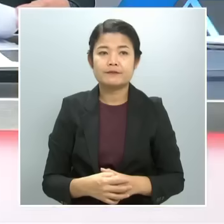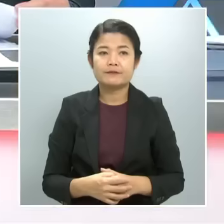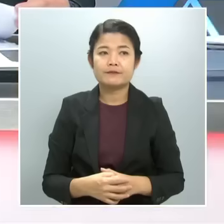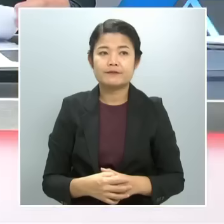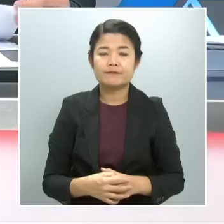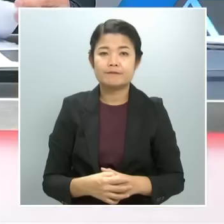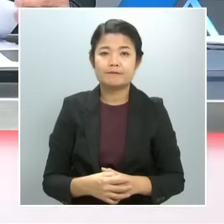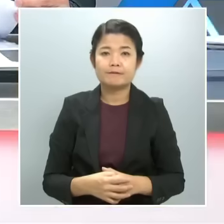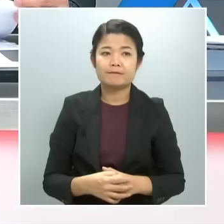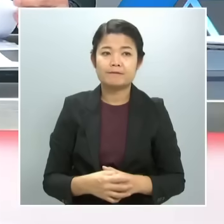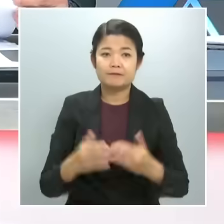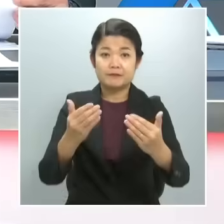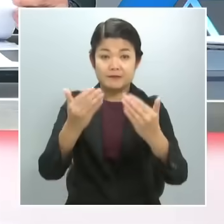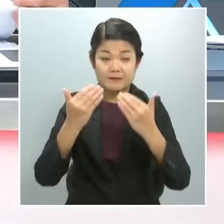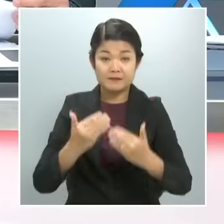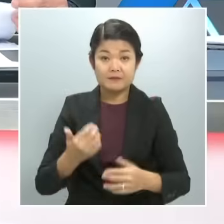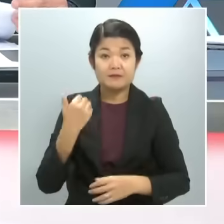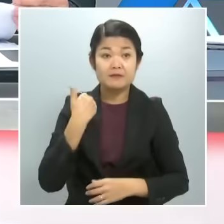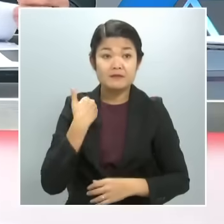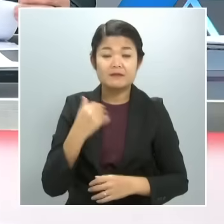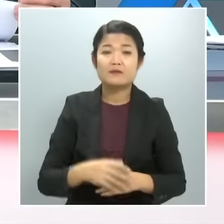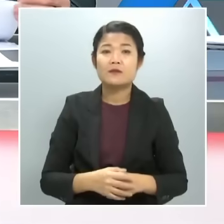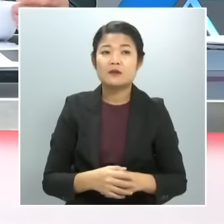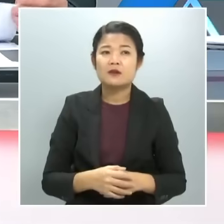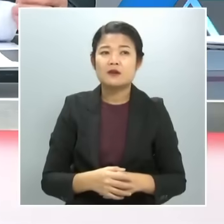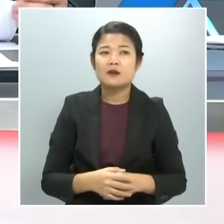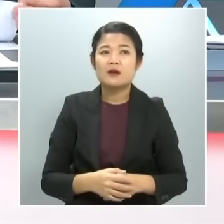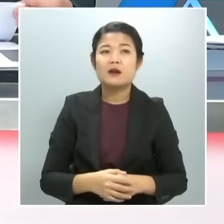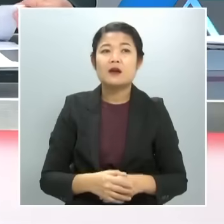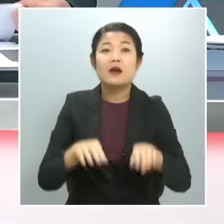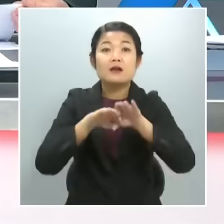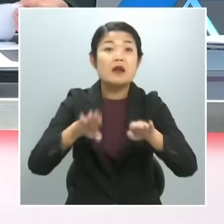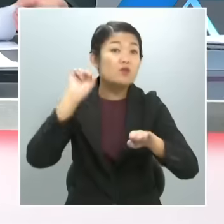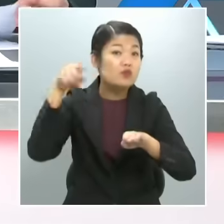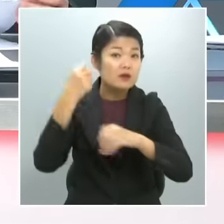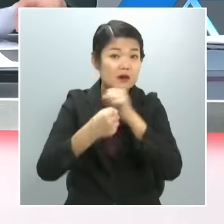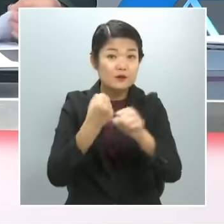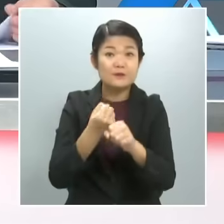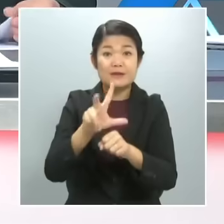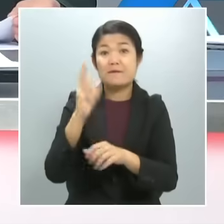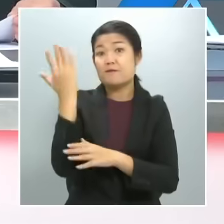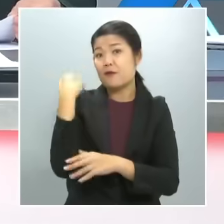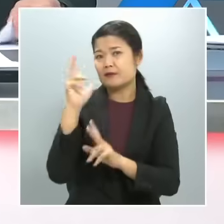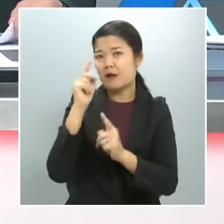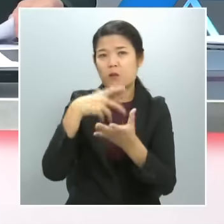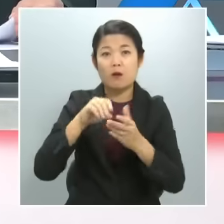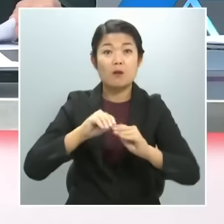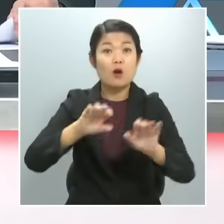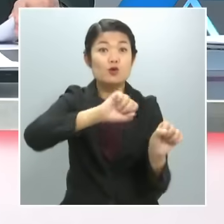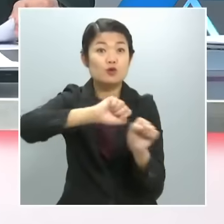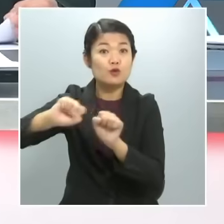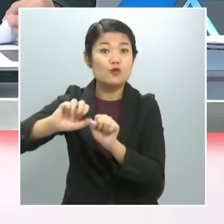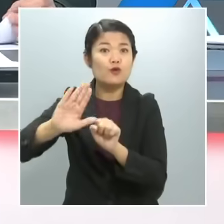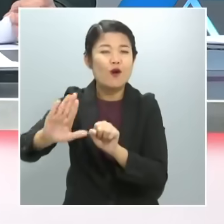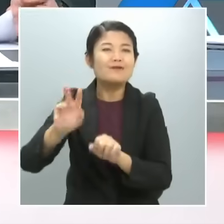ก็ยังมีอีก 1คดีคุณผู้ชมครับเรื่องราวของละเมิดทางเพศเด็กหญิง 13ปีเมื่อวานนี้ที่เราอ่านไปนะครับเรื่องราวของรถตู้ของน้า